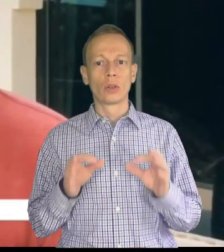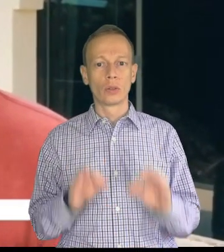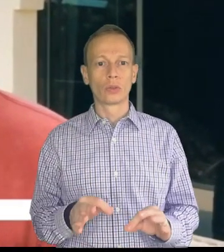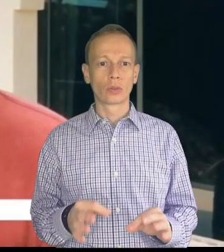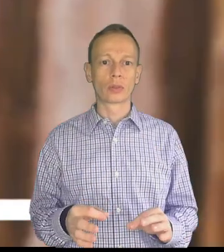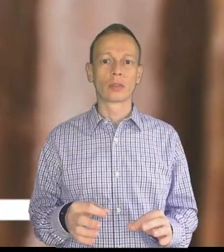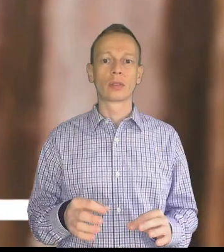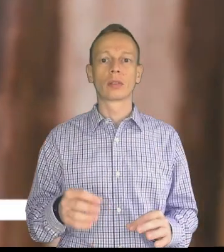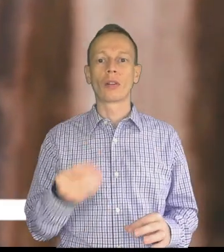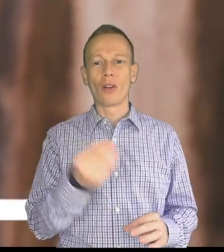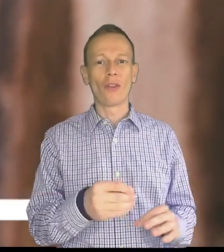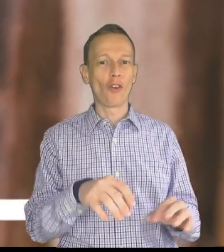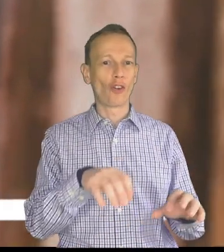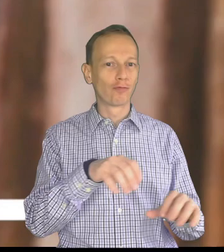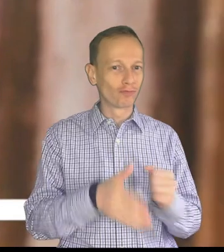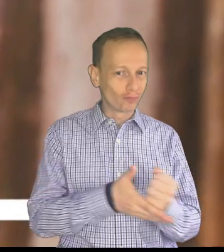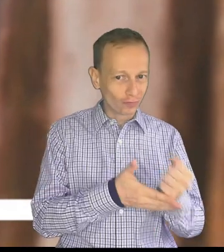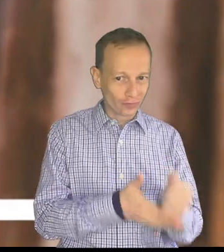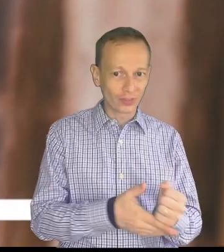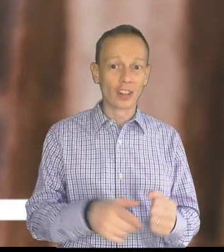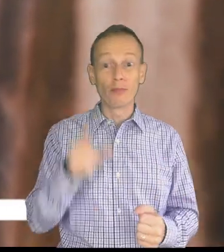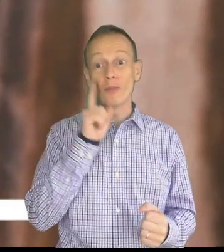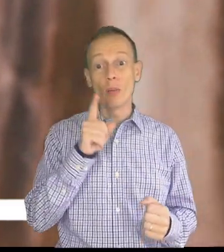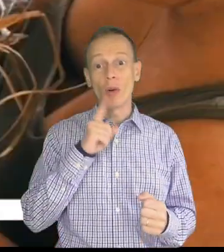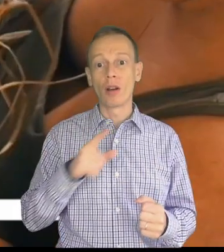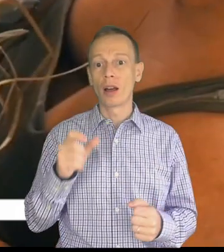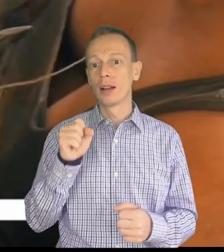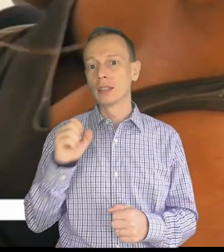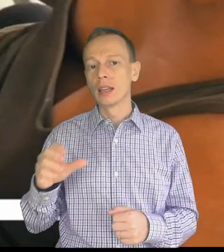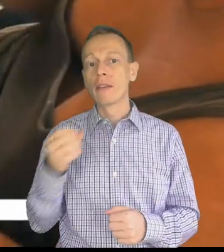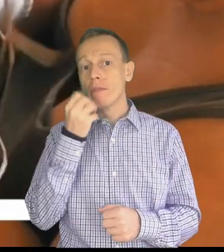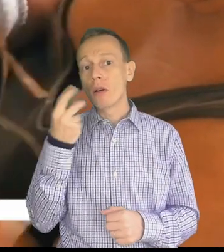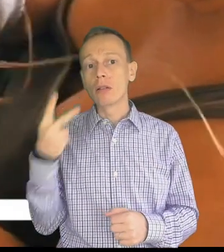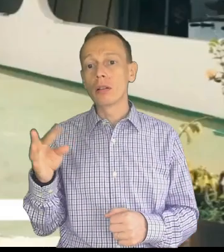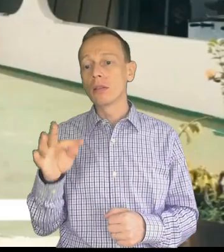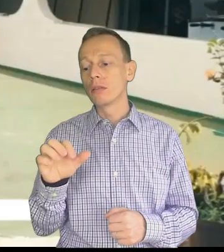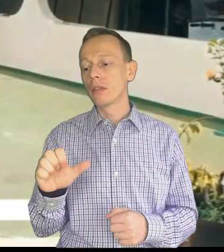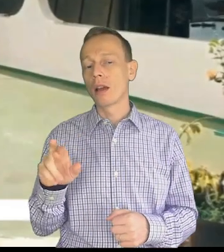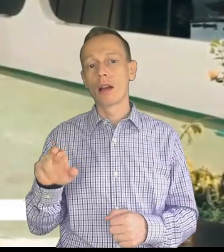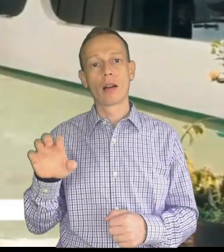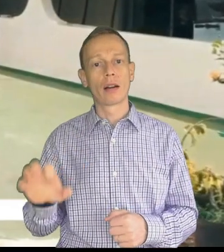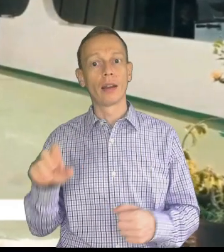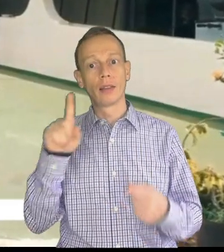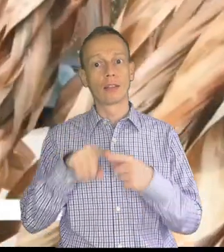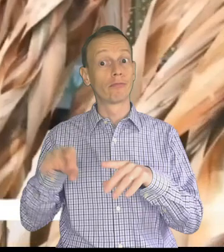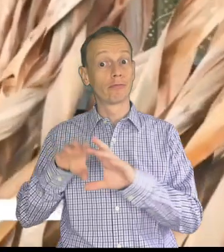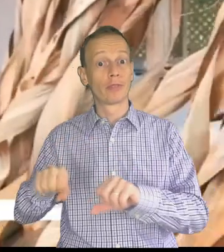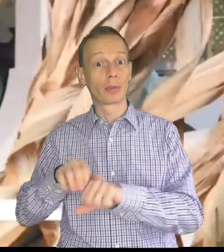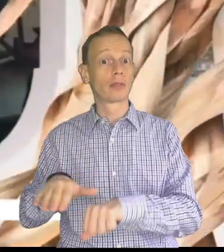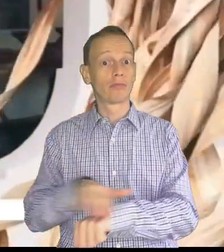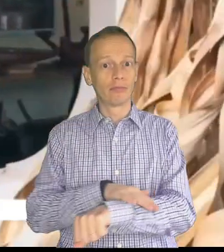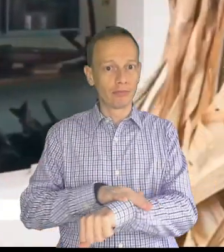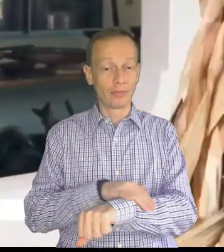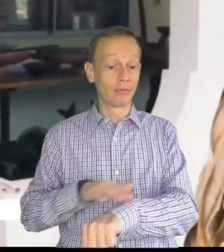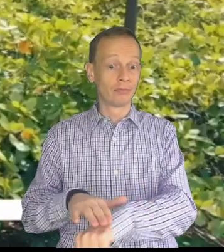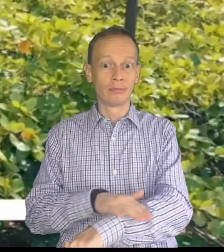choses. Pendant que l'enfant met la main au pe'ore, Mama Tumarere vient sécher les fleurs de tiare qu'elle récupère